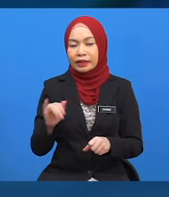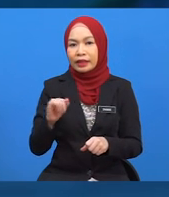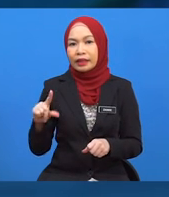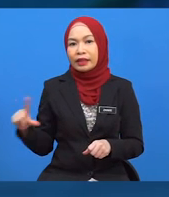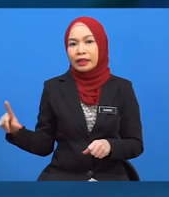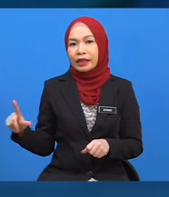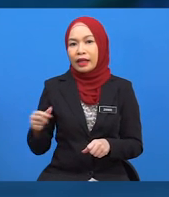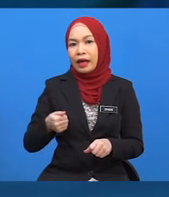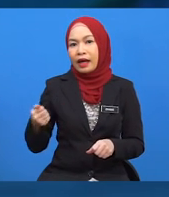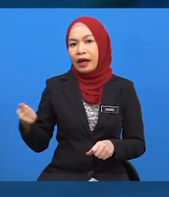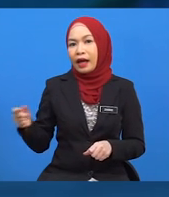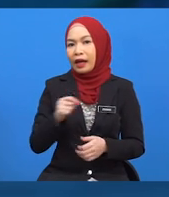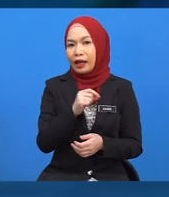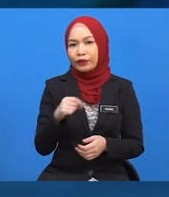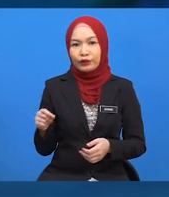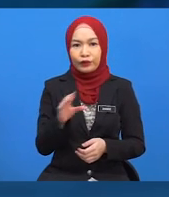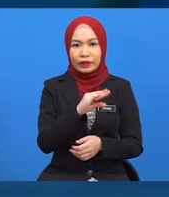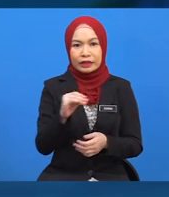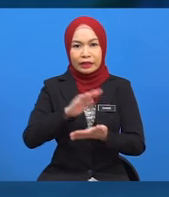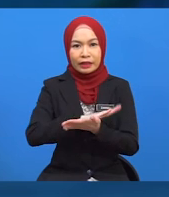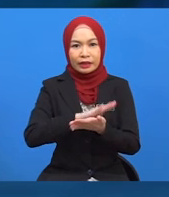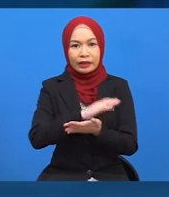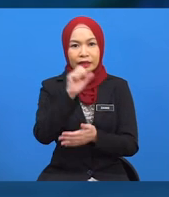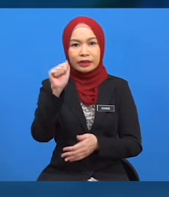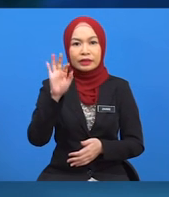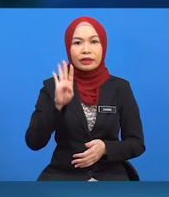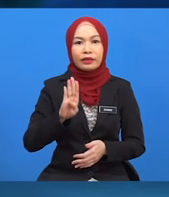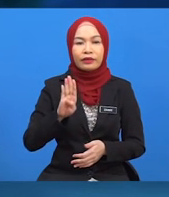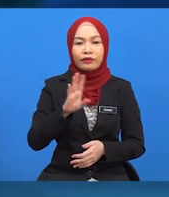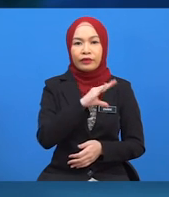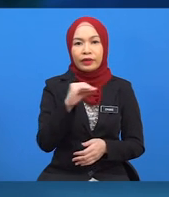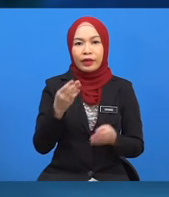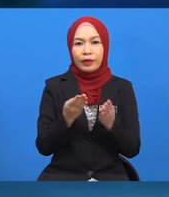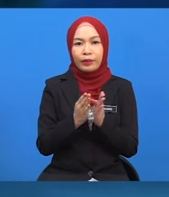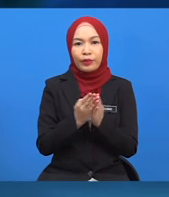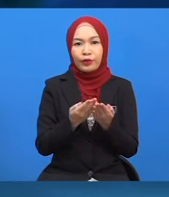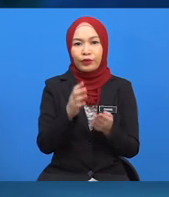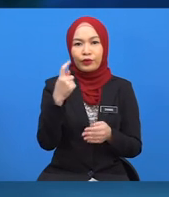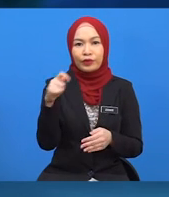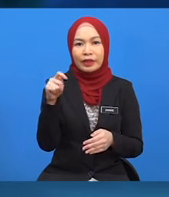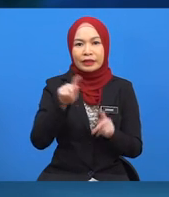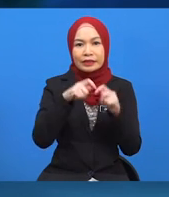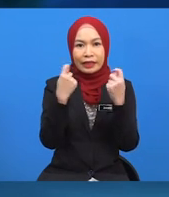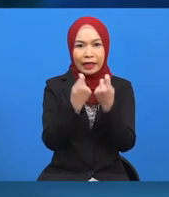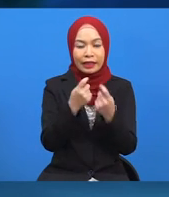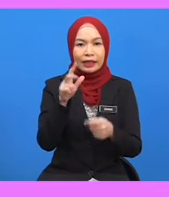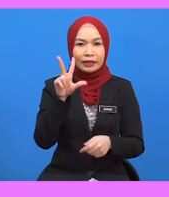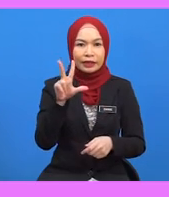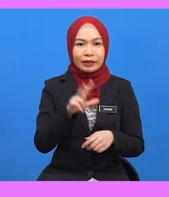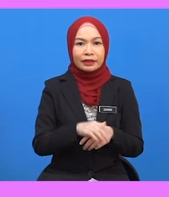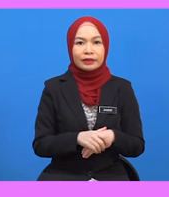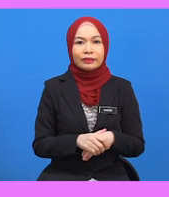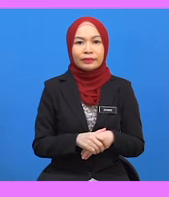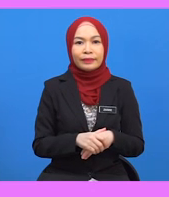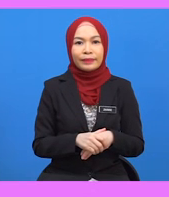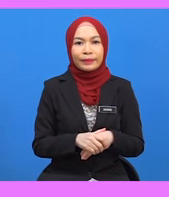A4 dan buku teks ASK tingkatan 3. Sekarang, kita akan lihat dua